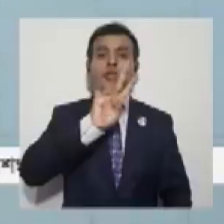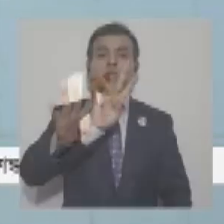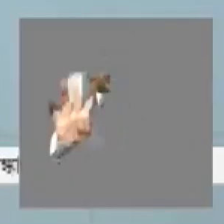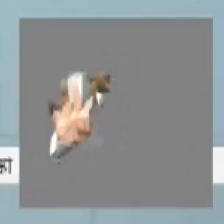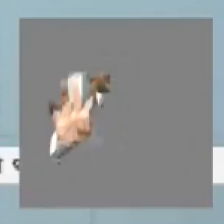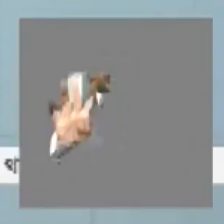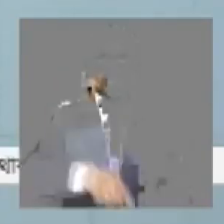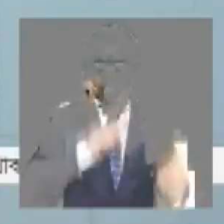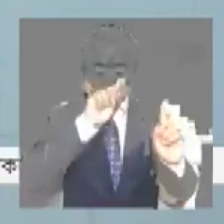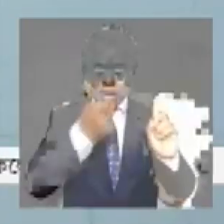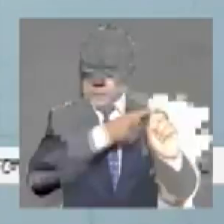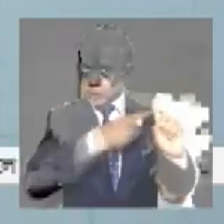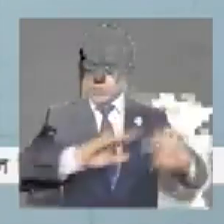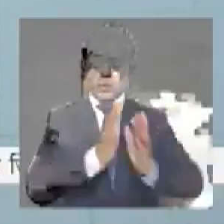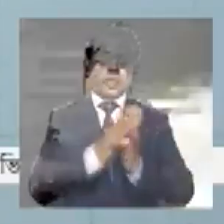পর্যন্ত